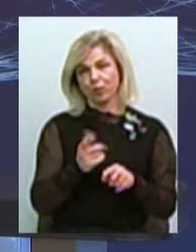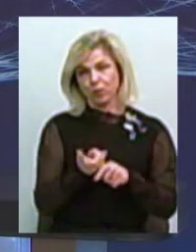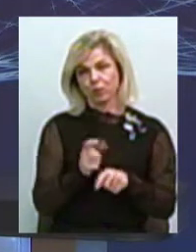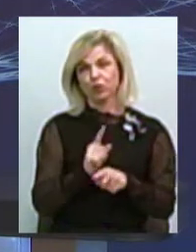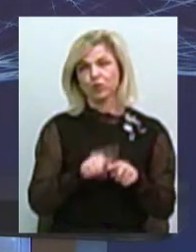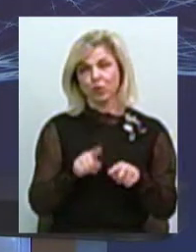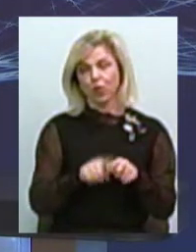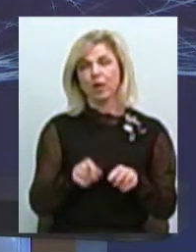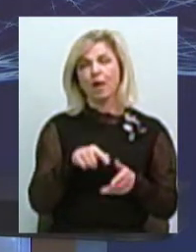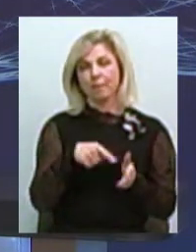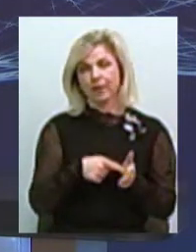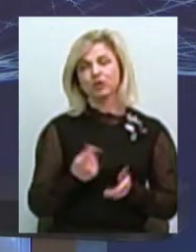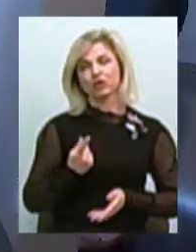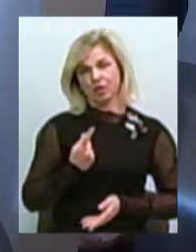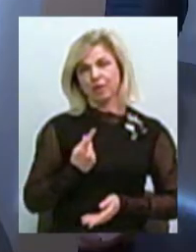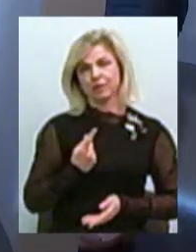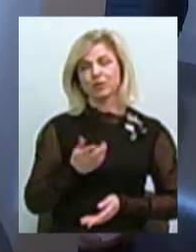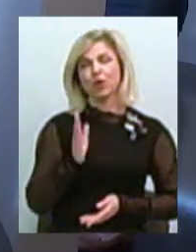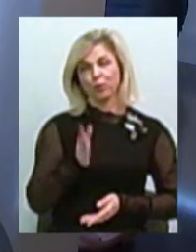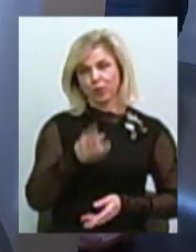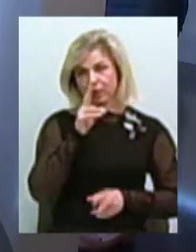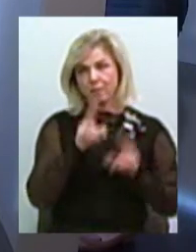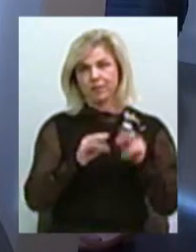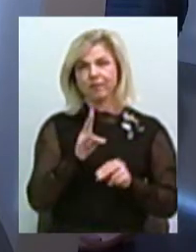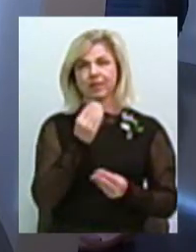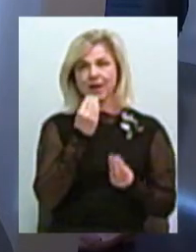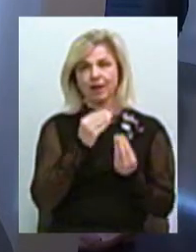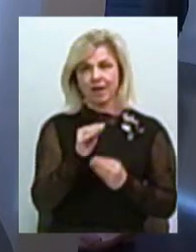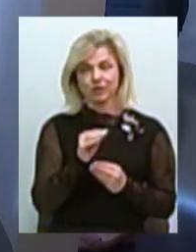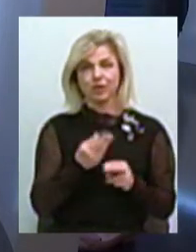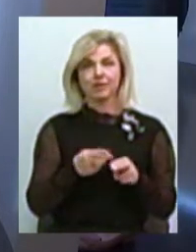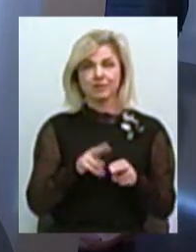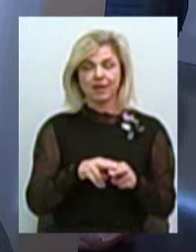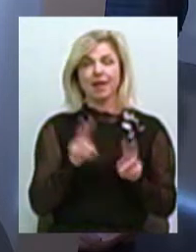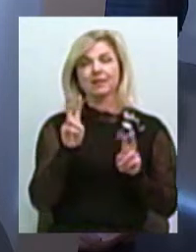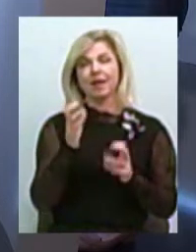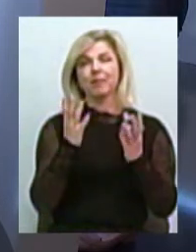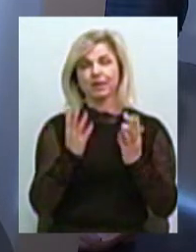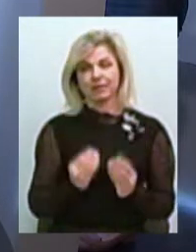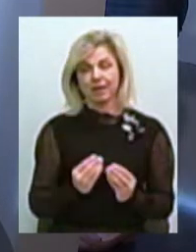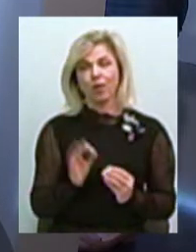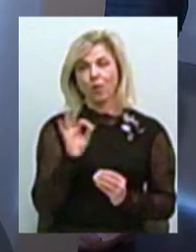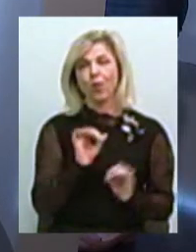тому що місто дійсно зачекалося. Будемо сподіватись на краще. Це була тема дня про